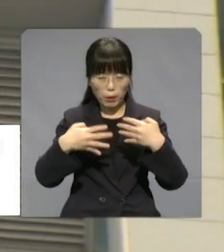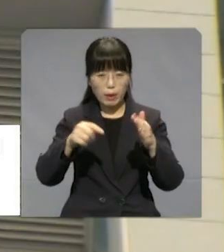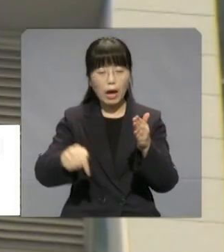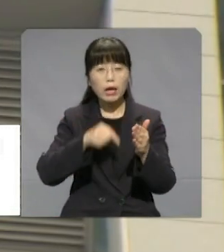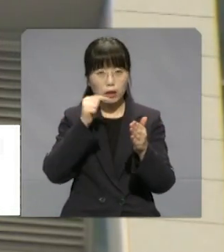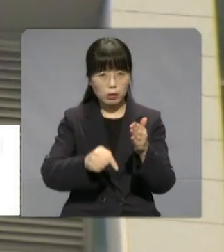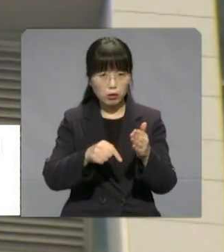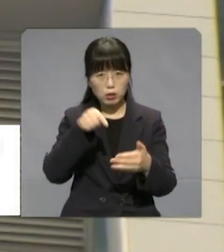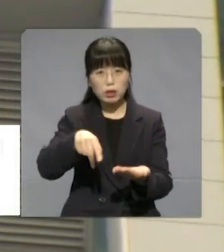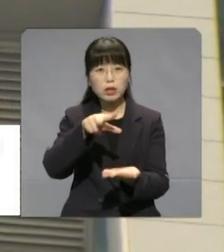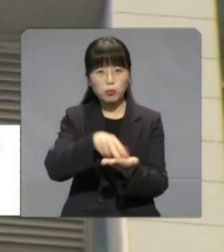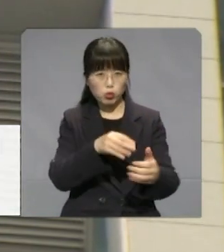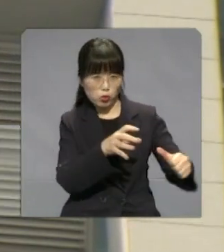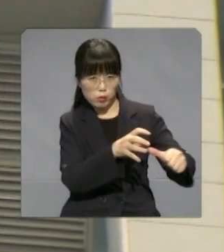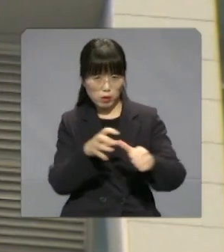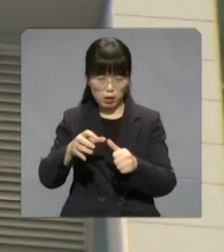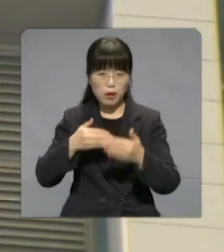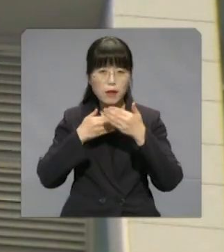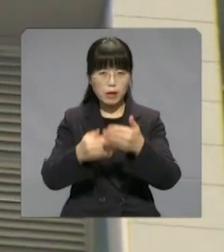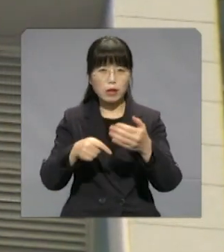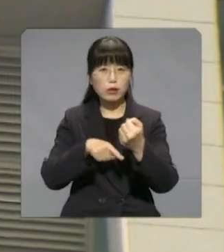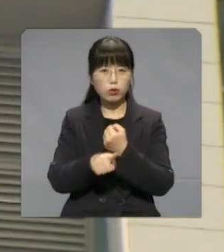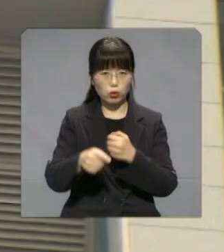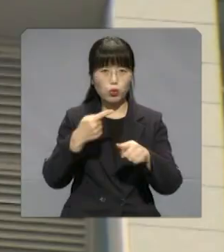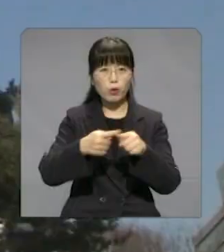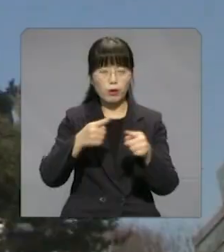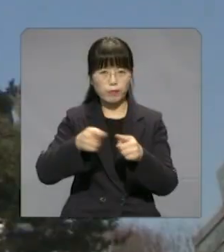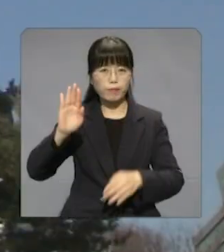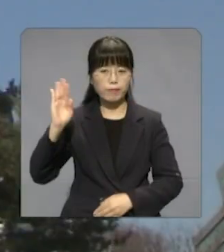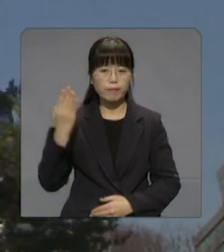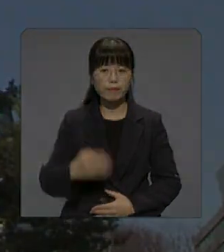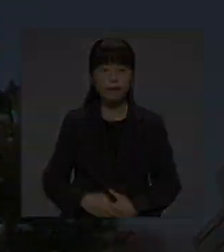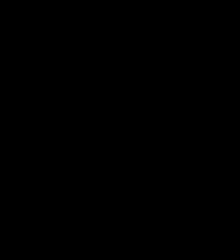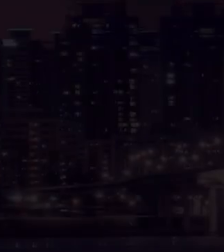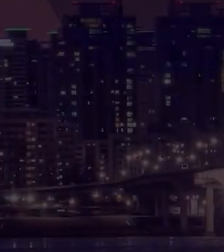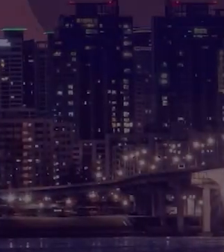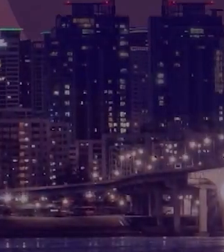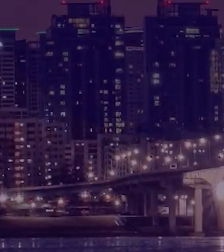내에서이 문제를 다뤄 나가겠 했다는 취지로 풀이됩니다